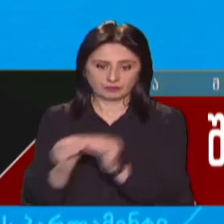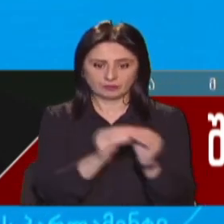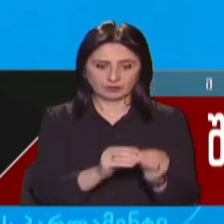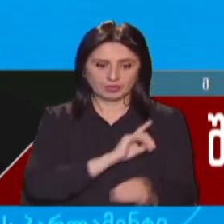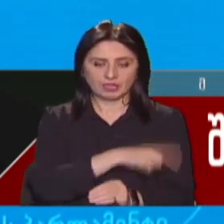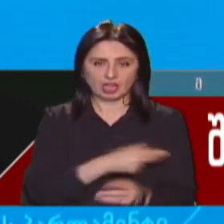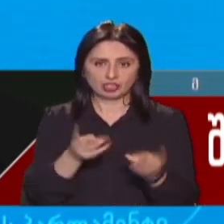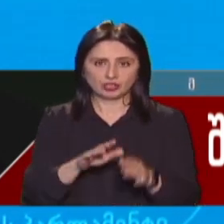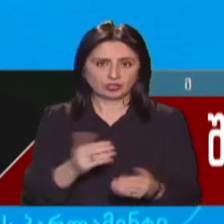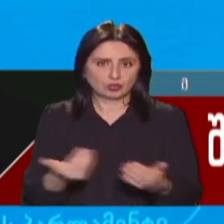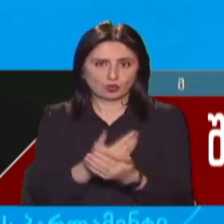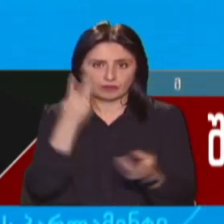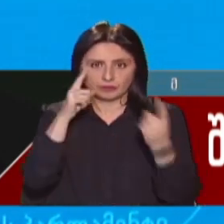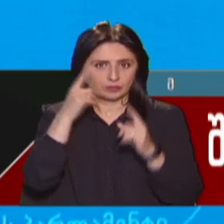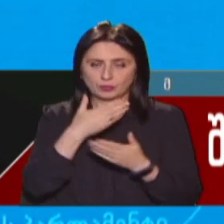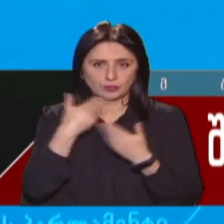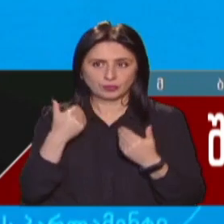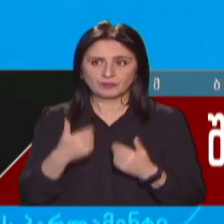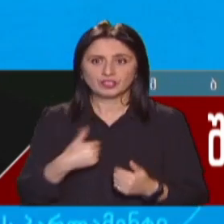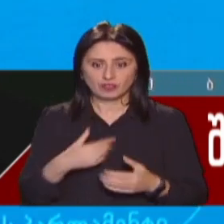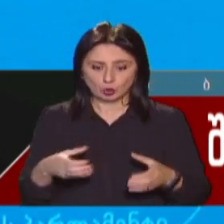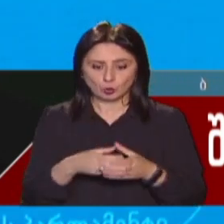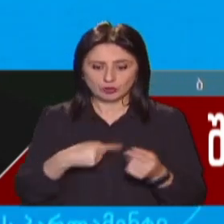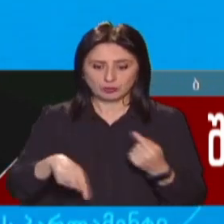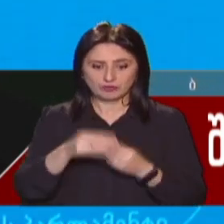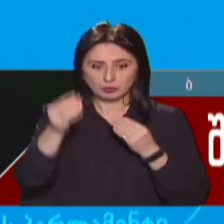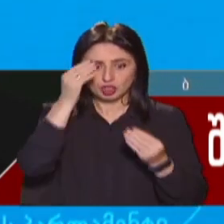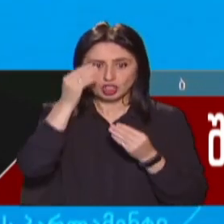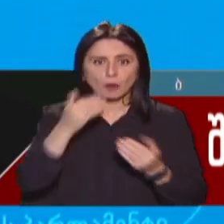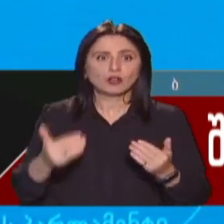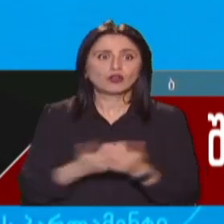ძალაში რჩება. ყოველ შემთხვევაში ეს ჩვენი გუნდის ფარგლებში მსჯელობისაგან დღეს არ არის.